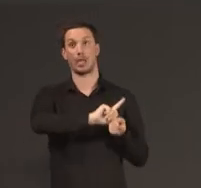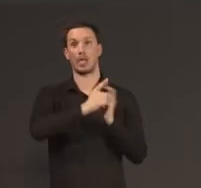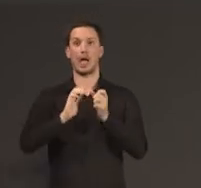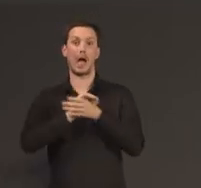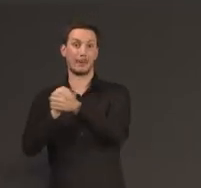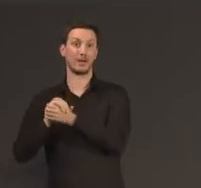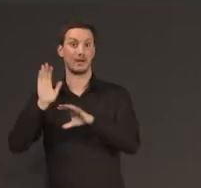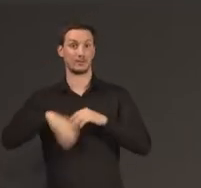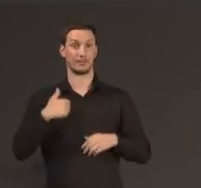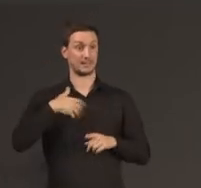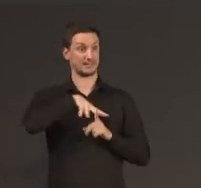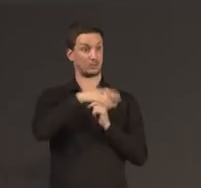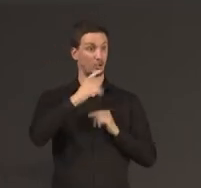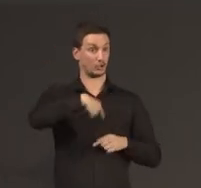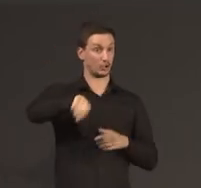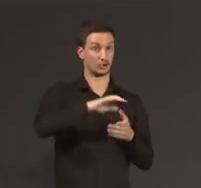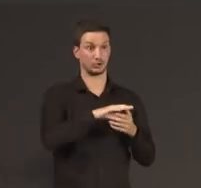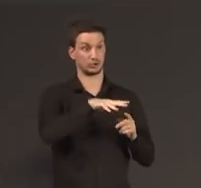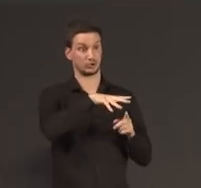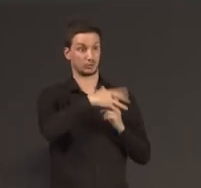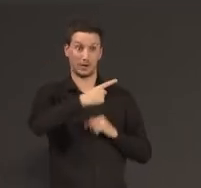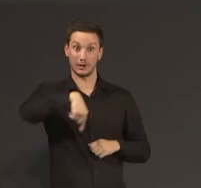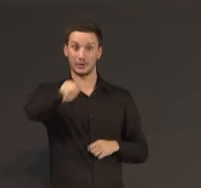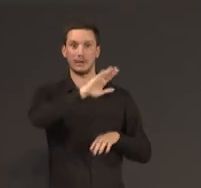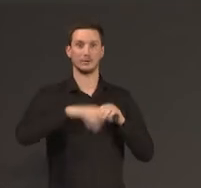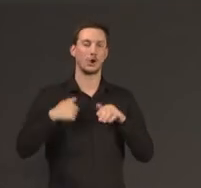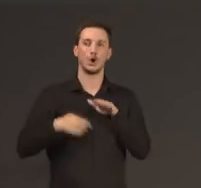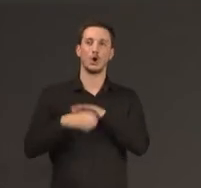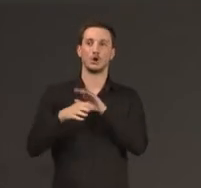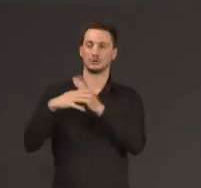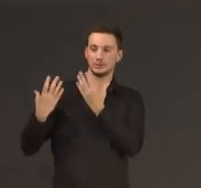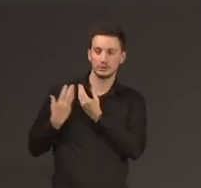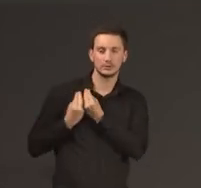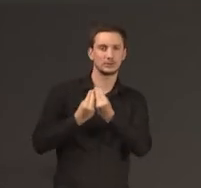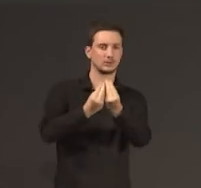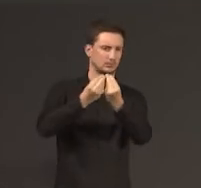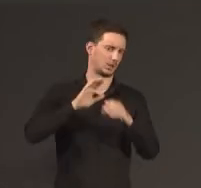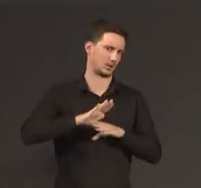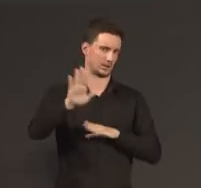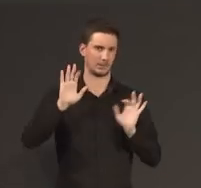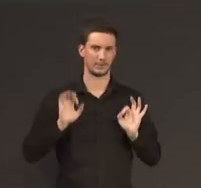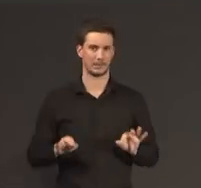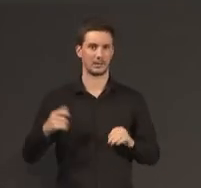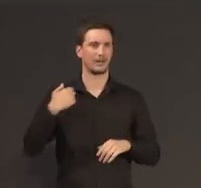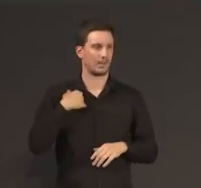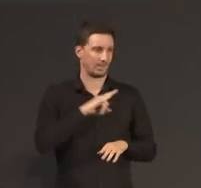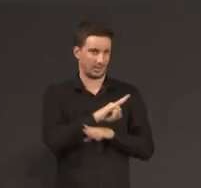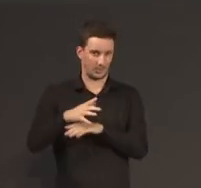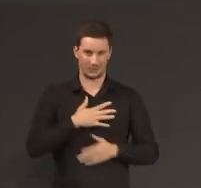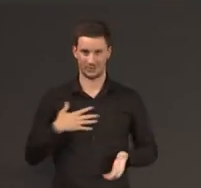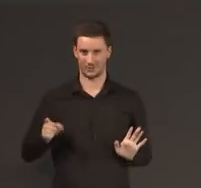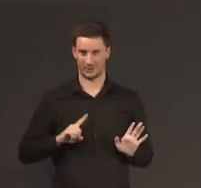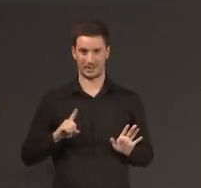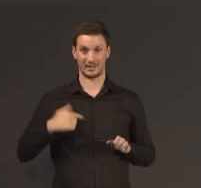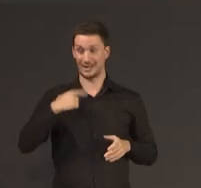que en el meu cas, i en el de tots vosaltres, espero que segueixin al meu costat durant molt de temps. I és que, a qui volem enganyar?